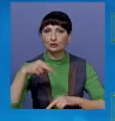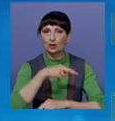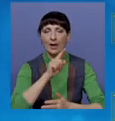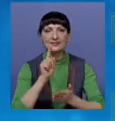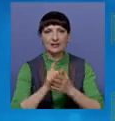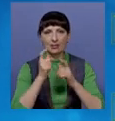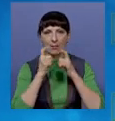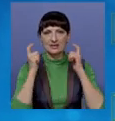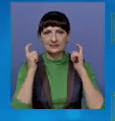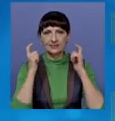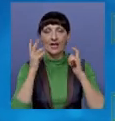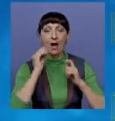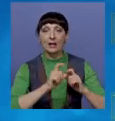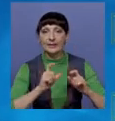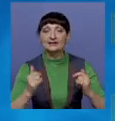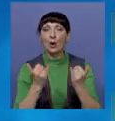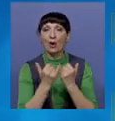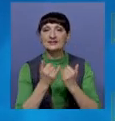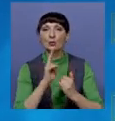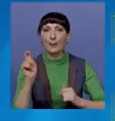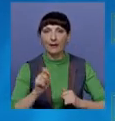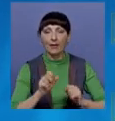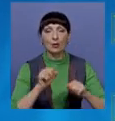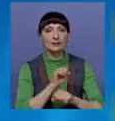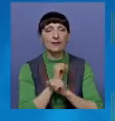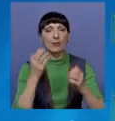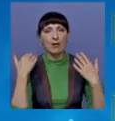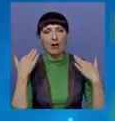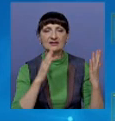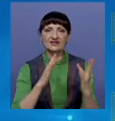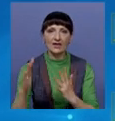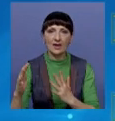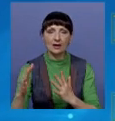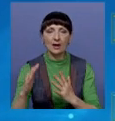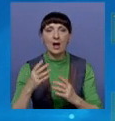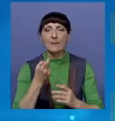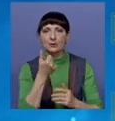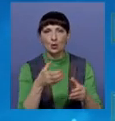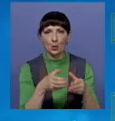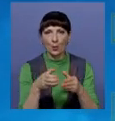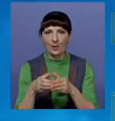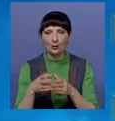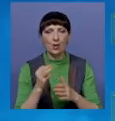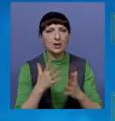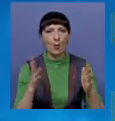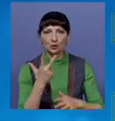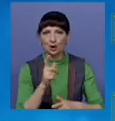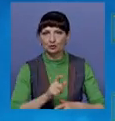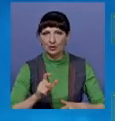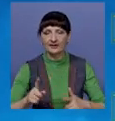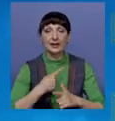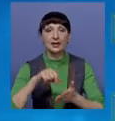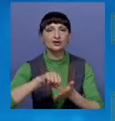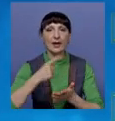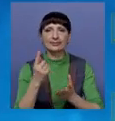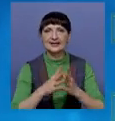обязательным ношением маски. Алматинцам и гостям города можно отдыхать в парках, скверах и набережных небольшими группами, но не более 3 человек или членов